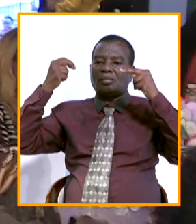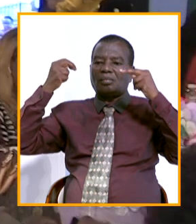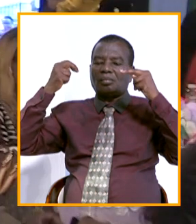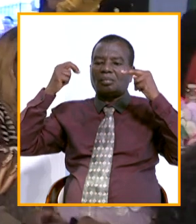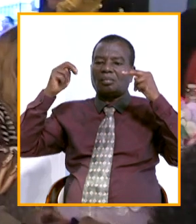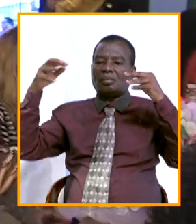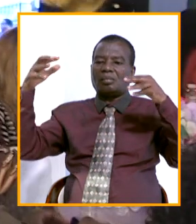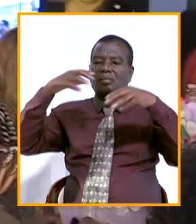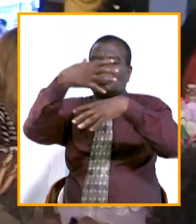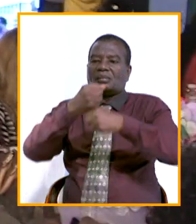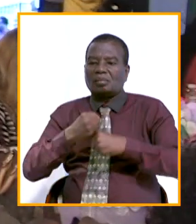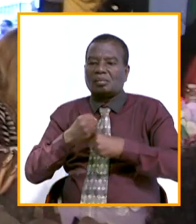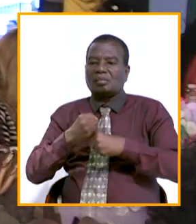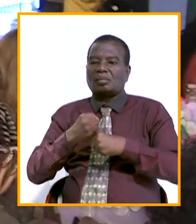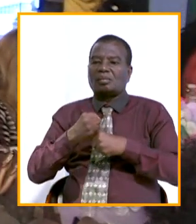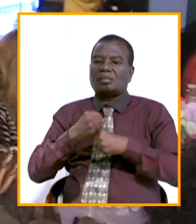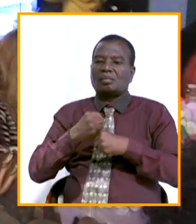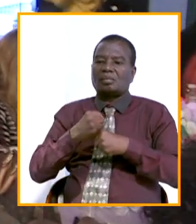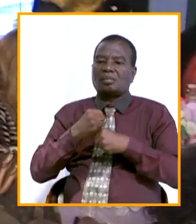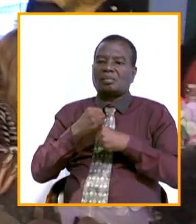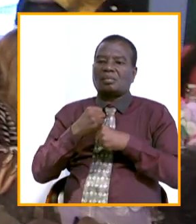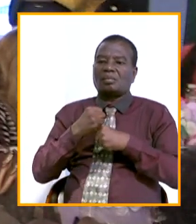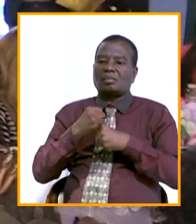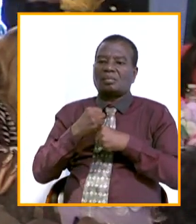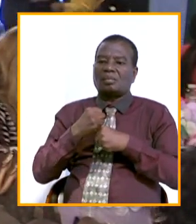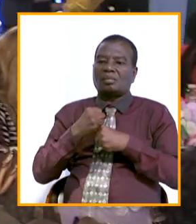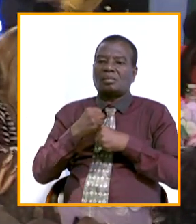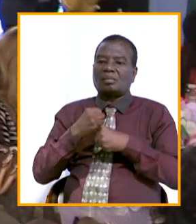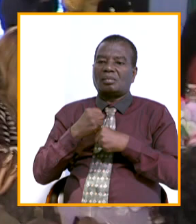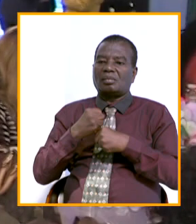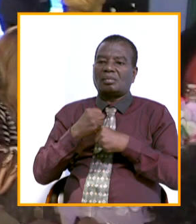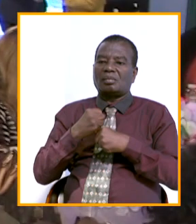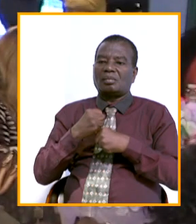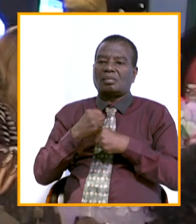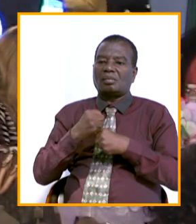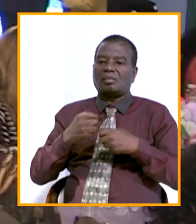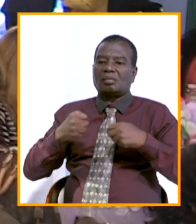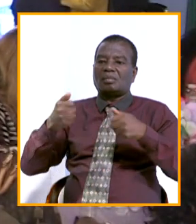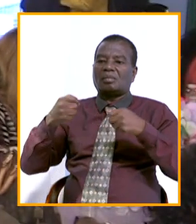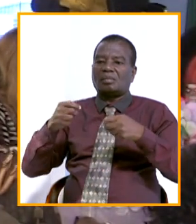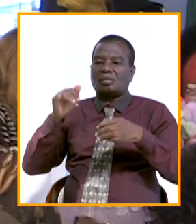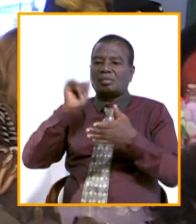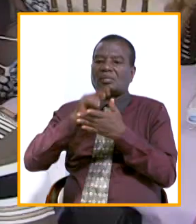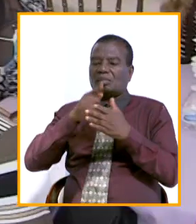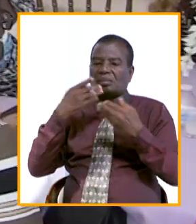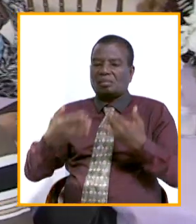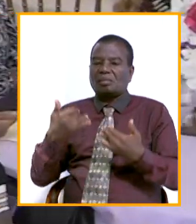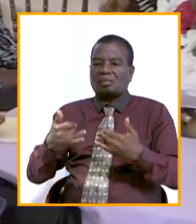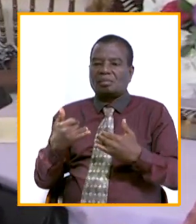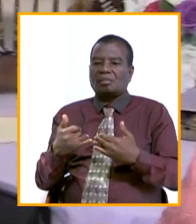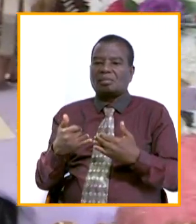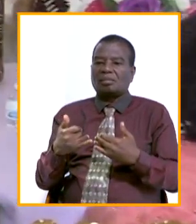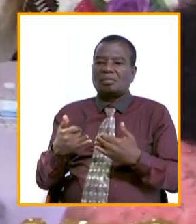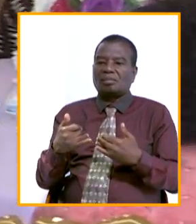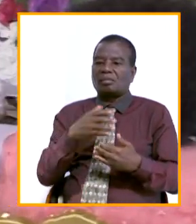pour résumer cette action-là qui s'appelait le « fierce urgency of now ». C'est-à-dire que l'urgence, c'est maintenant. Il faut agir maintenant parce